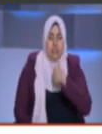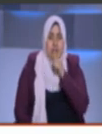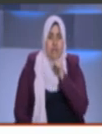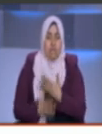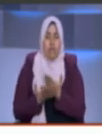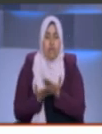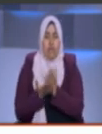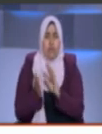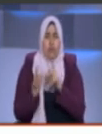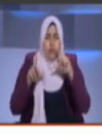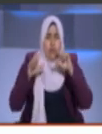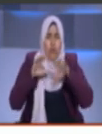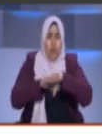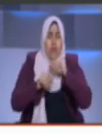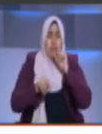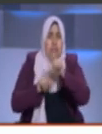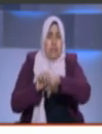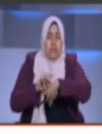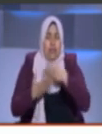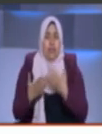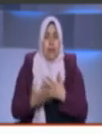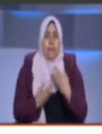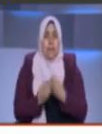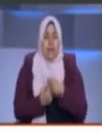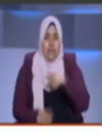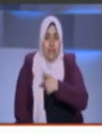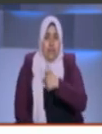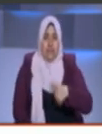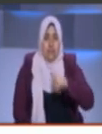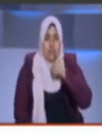تصدير صورة بأن تم التعامل في الصين